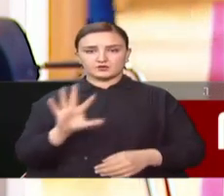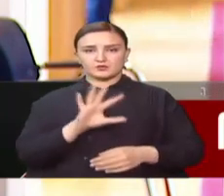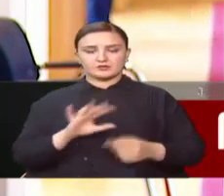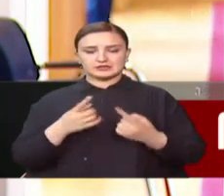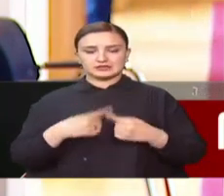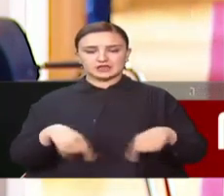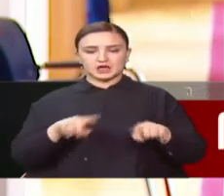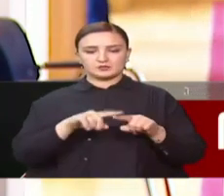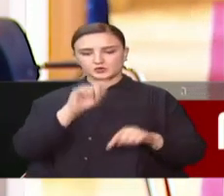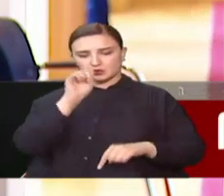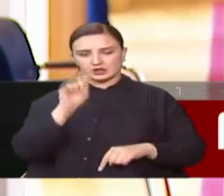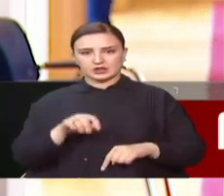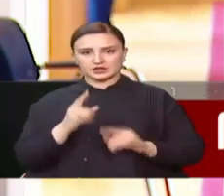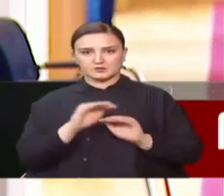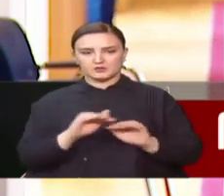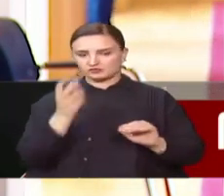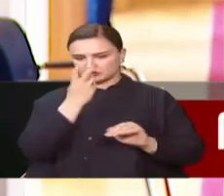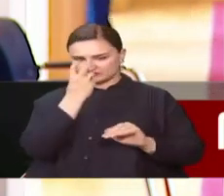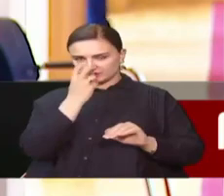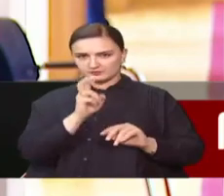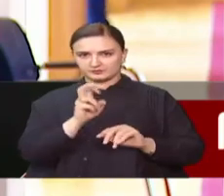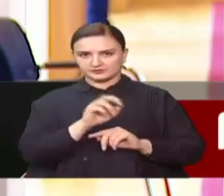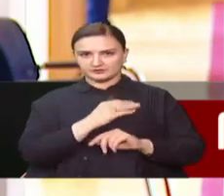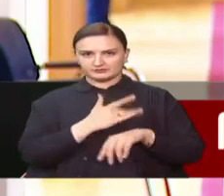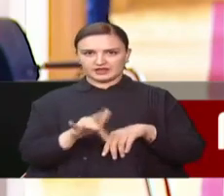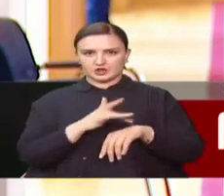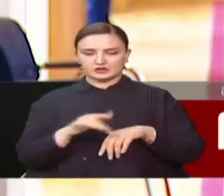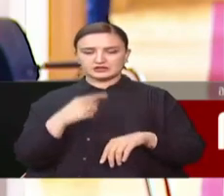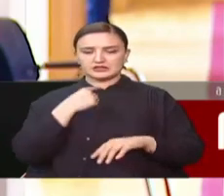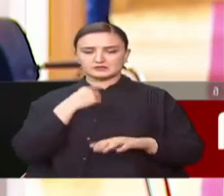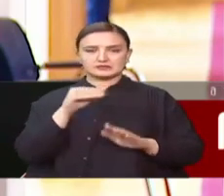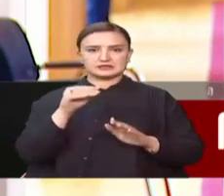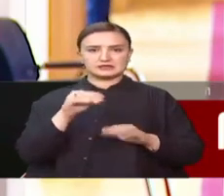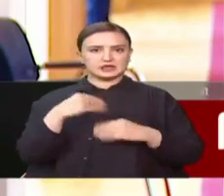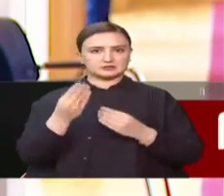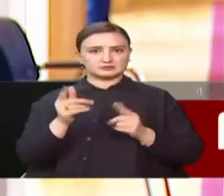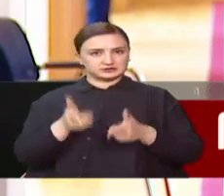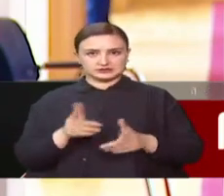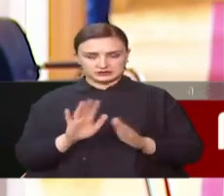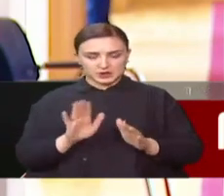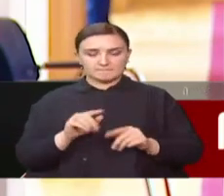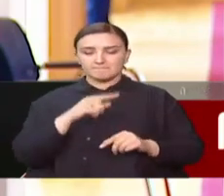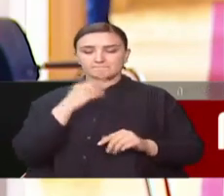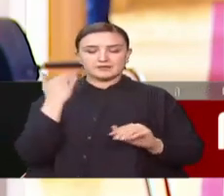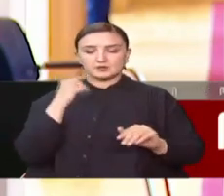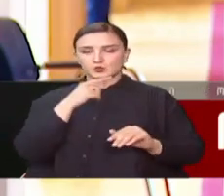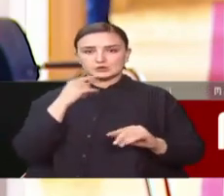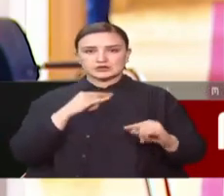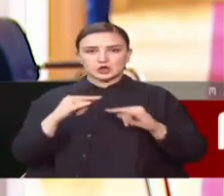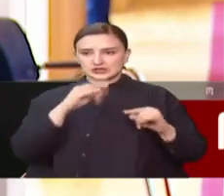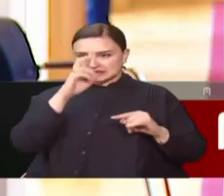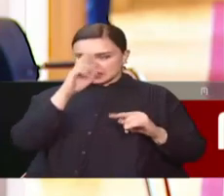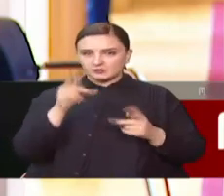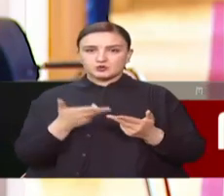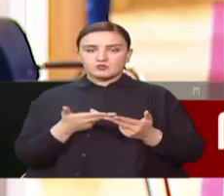ბავშვების გენოციდზე ხმის არ მიცემა, მანამდე რუსეთის ტერორისტულ სახელმწიფოთ აღიარება,